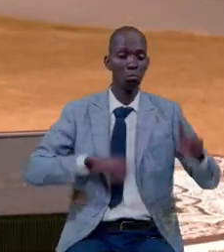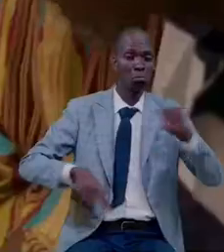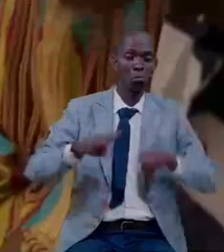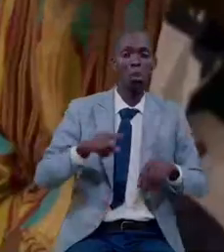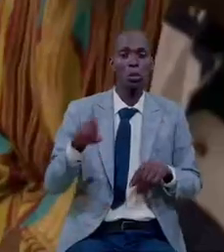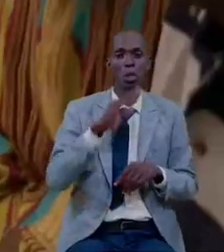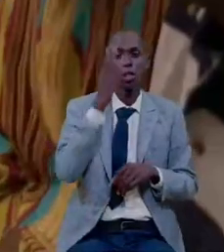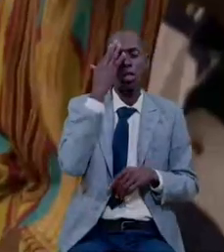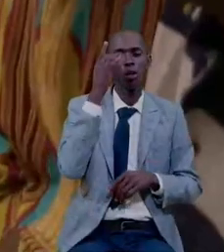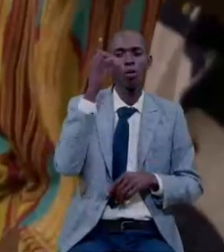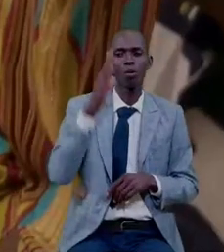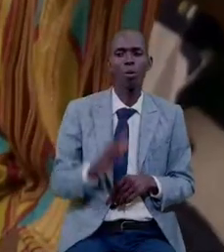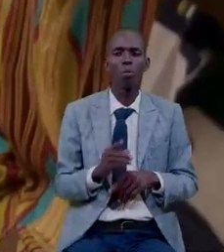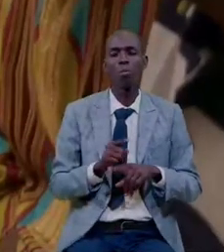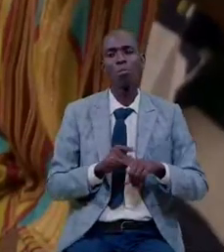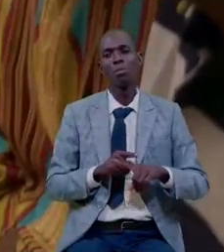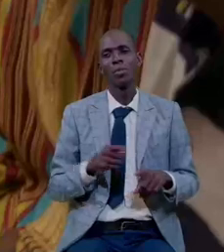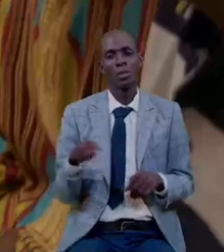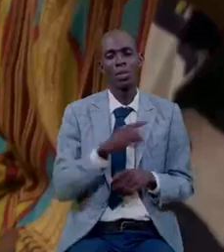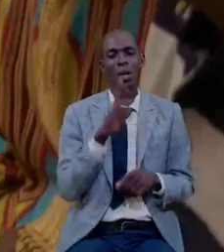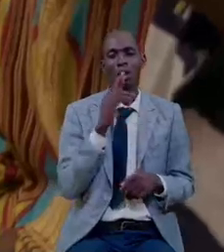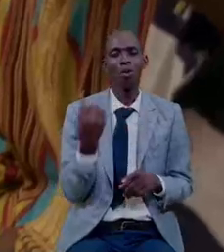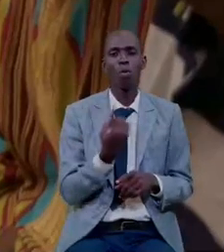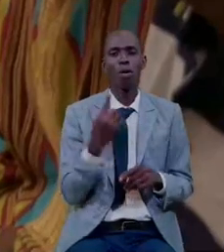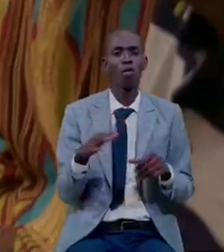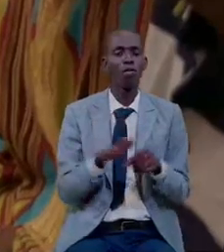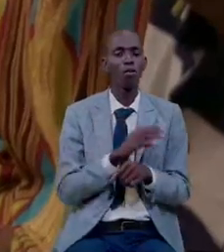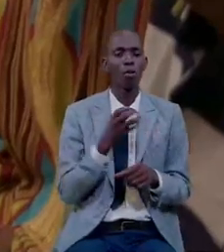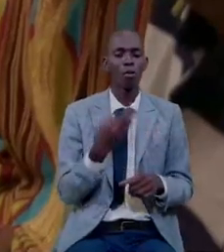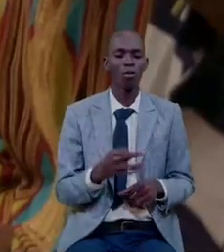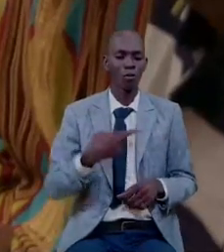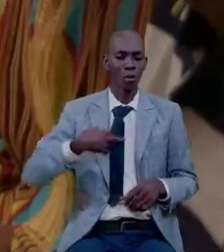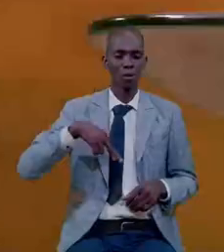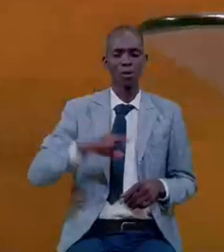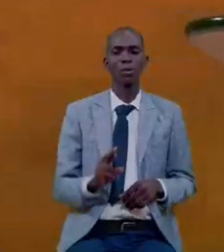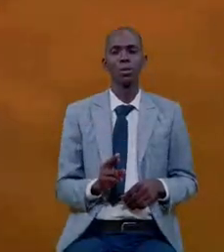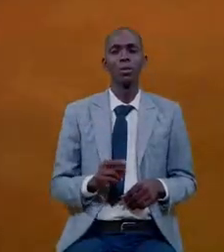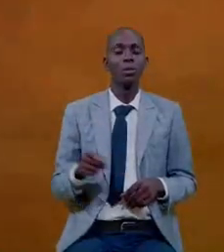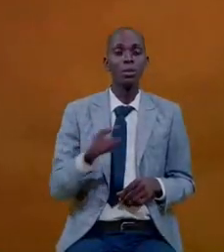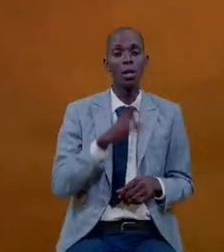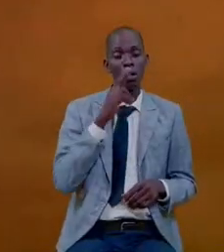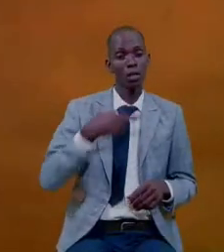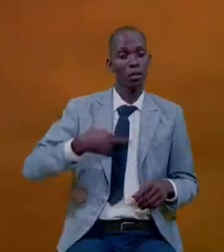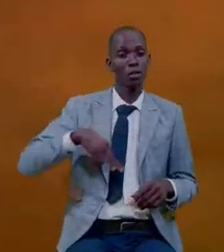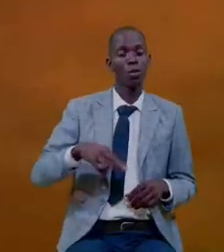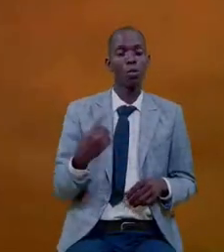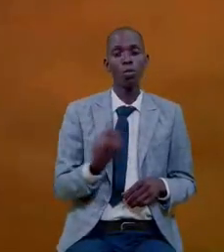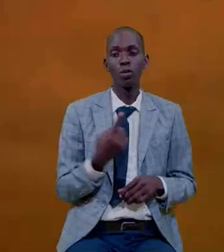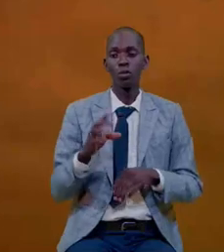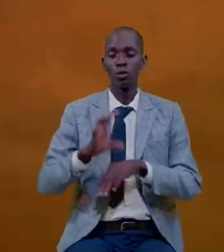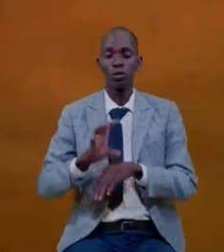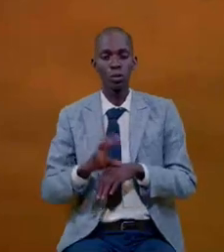religieux. Et ils sont traditionnellement religieux, ils sont religieux. Ils sont des gens